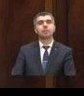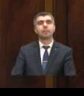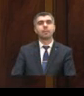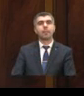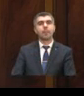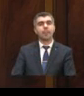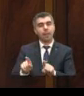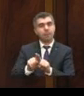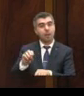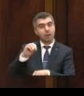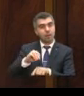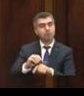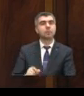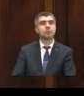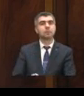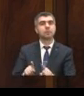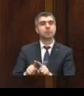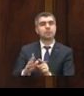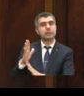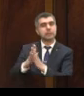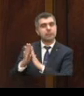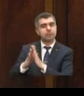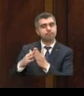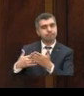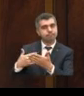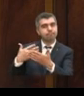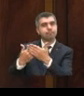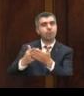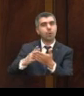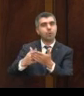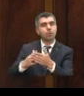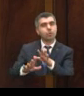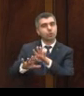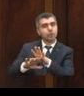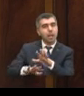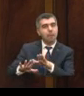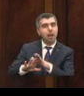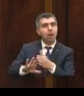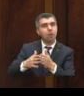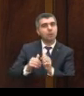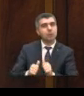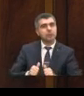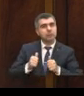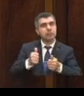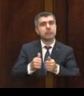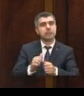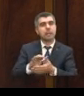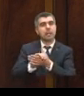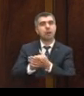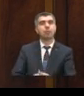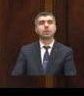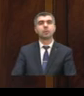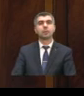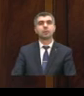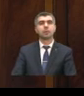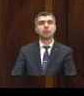قدراتنا الذاتية ورصيدنا المؤسساتي ورأسمالنا الاجتماعي والتضامني. كما ندعو